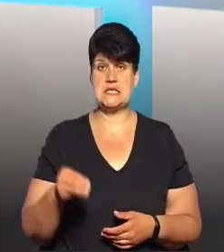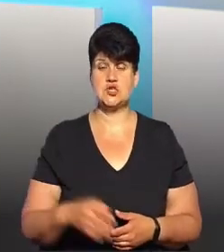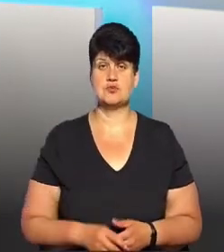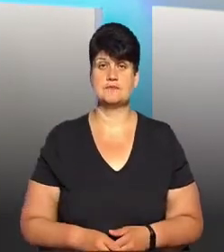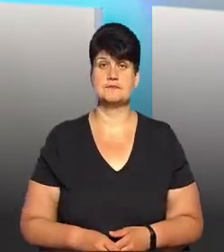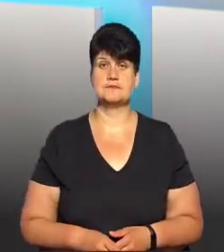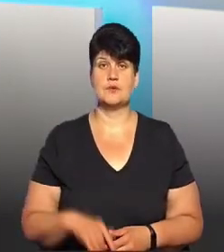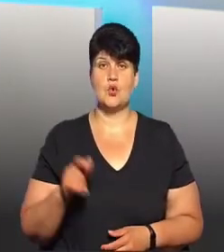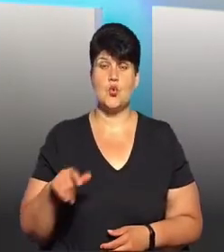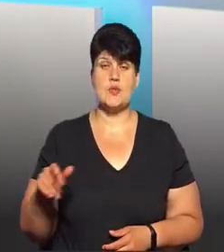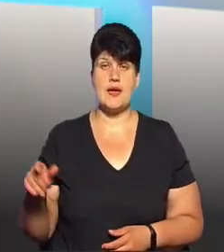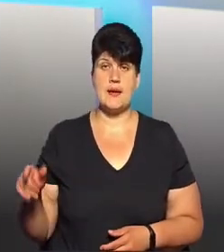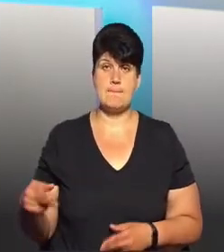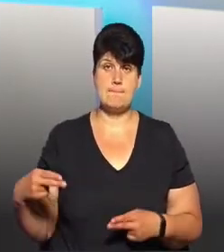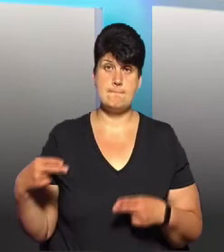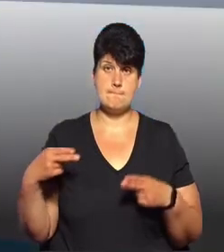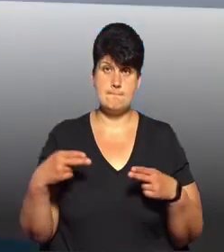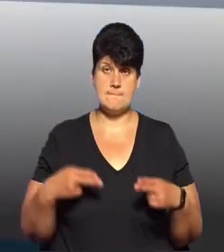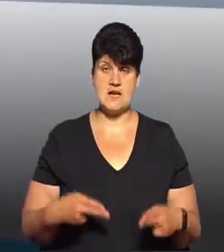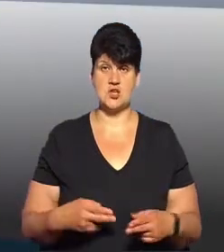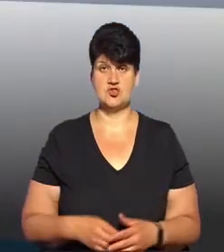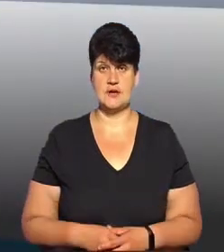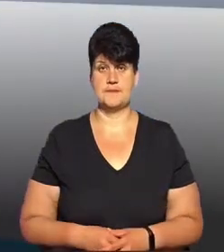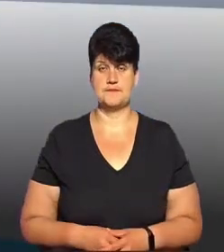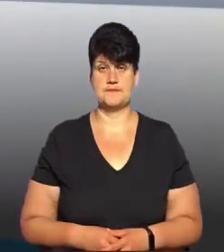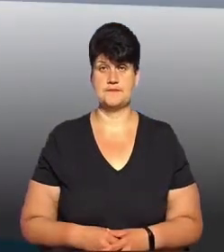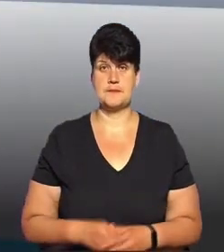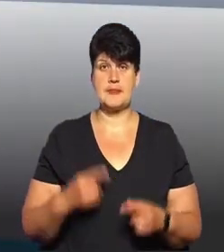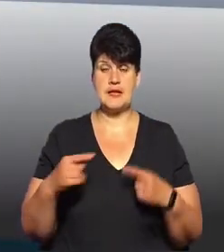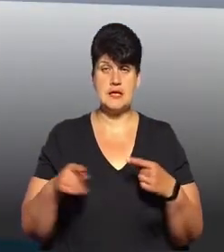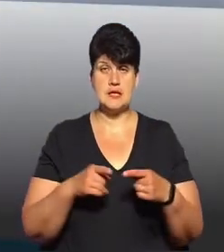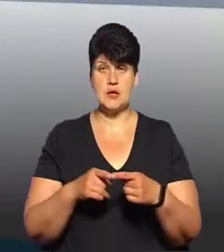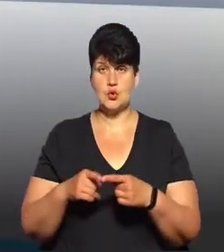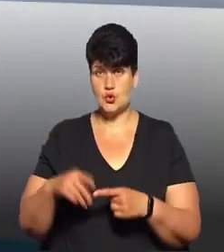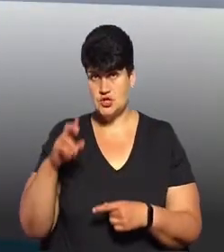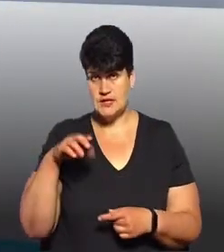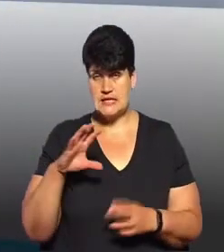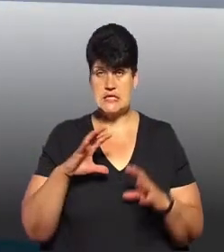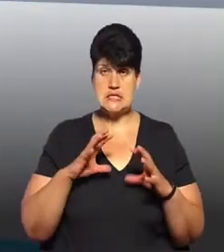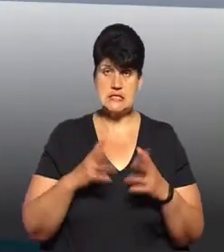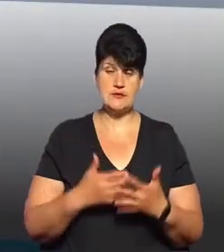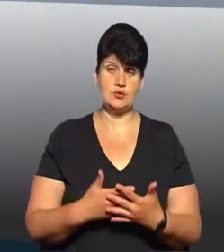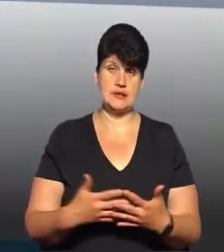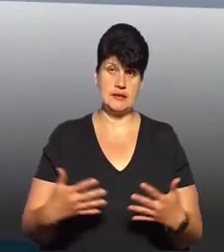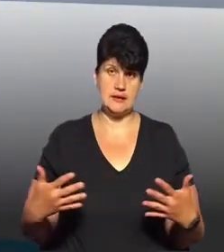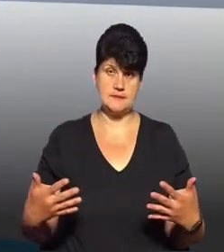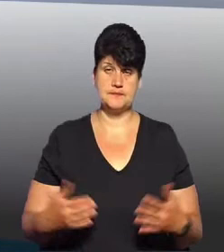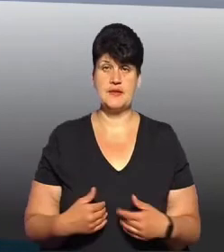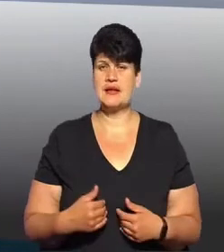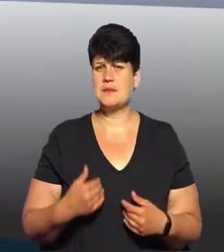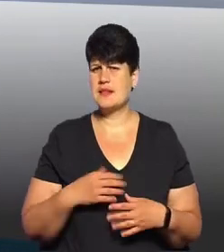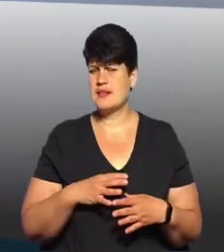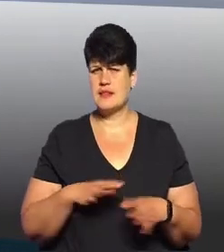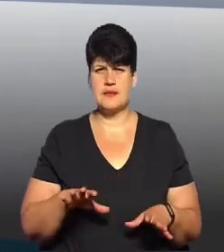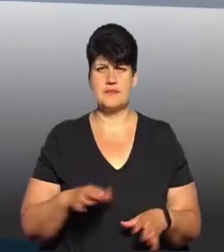Людей, так? Приїжджає. З різних куточків країни, світу і так далі. Я би не питав зараз наступні